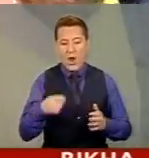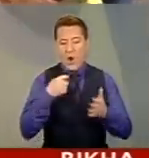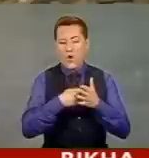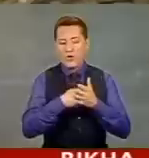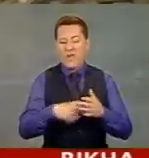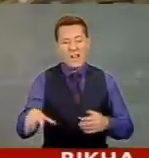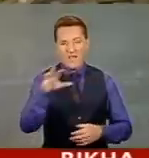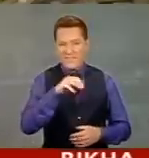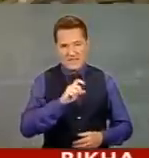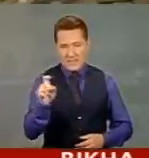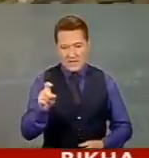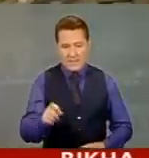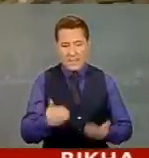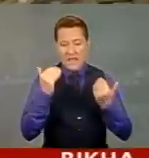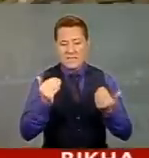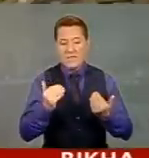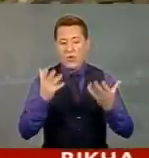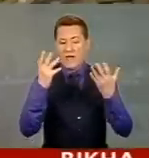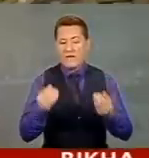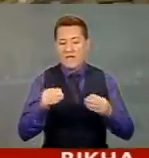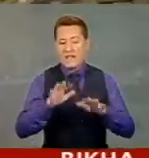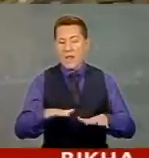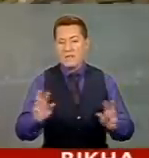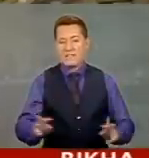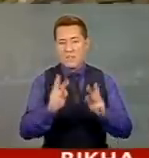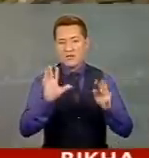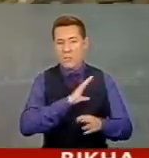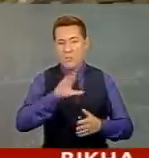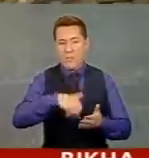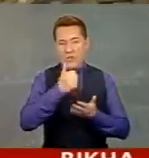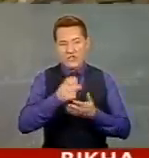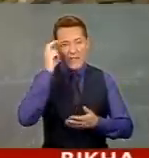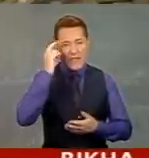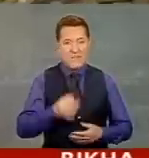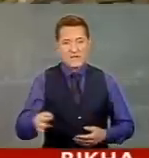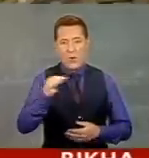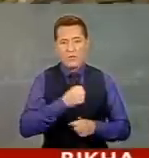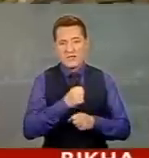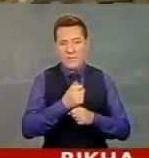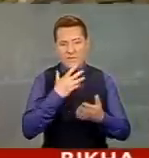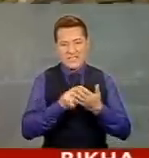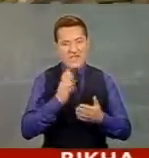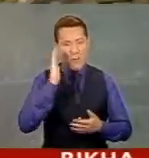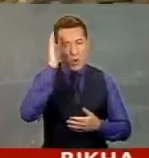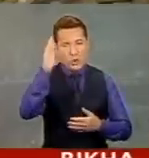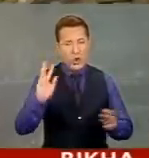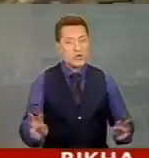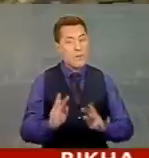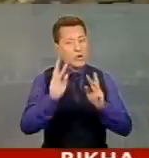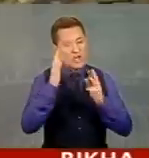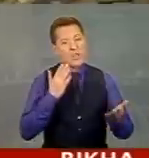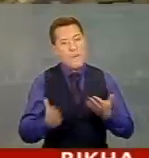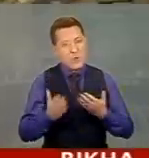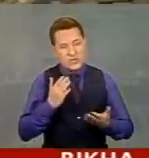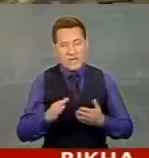ми всіх. Сьогодні в день на місці пожежі був очільник Київської області. Він зробив свій прогноз, сказав, що пожежу, можливо, навіть